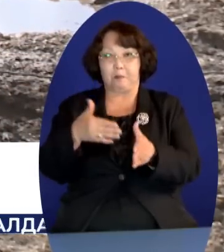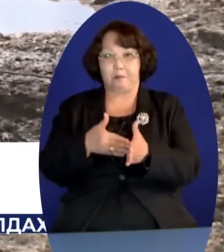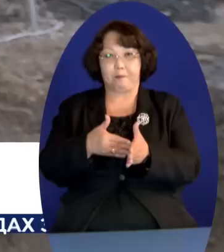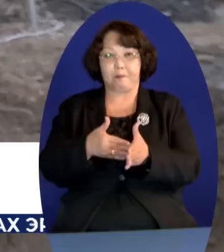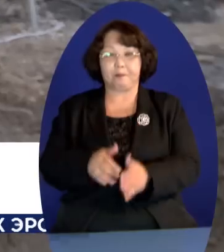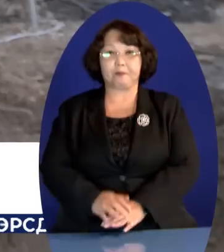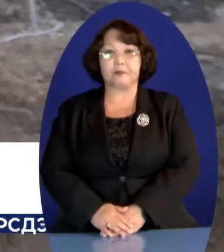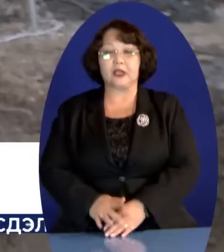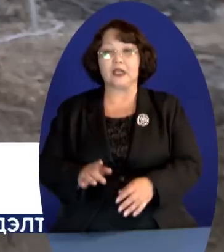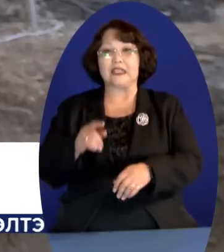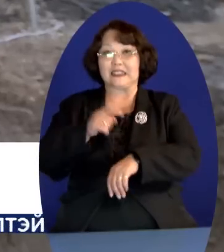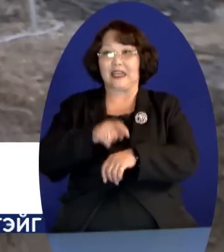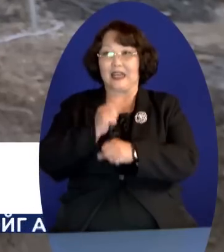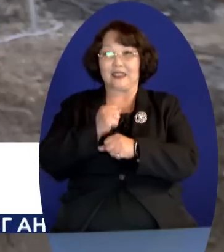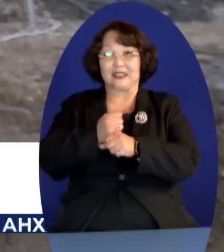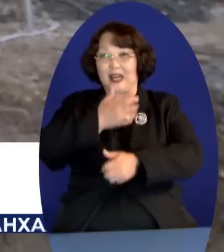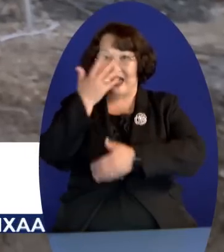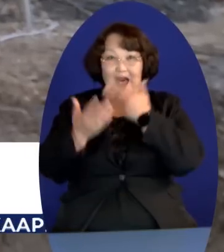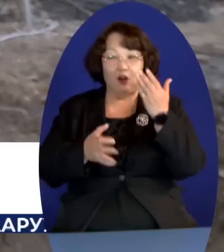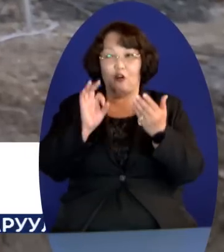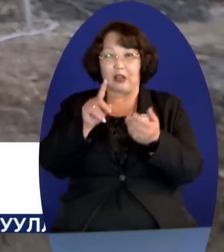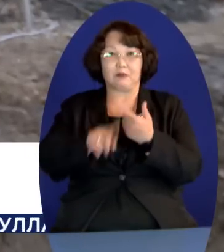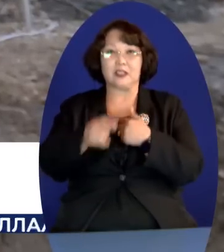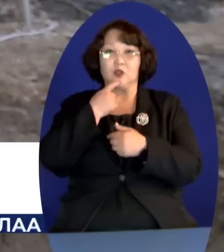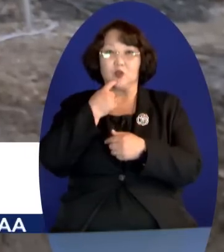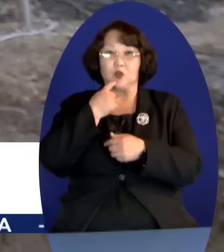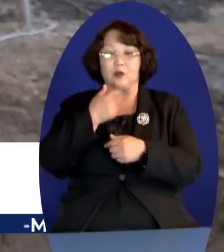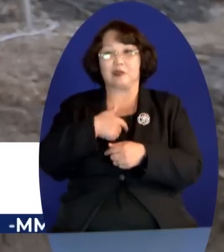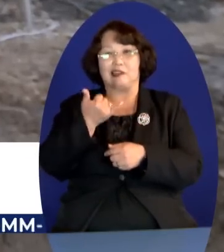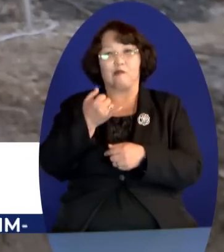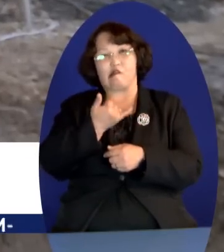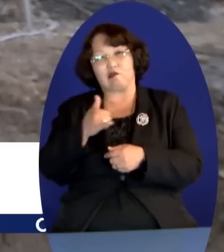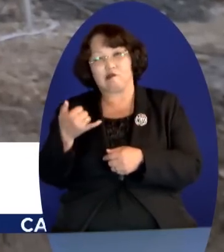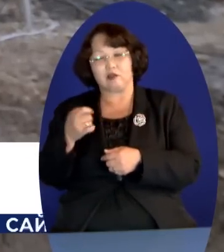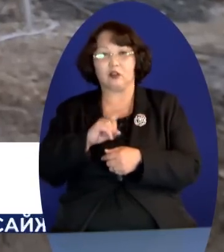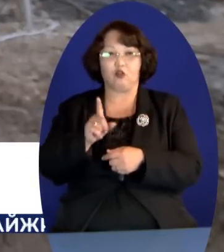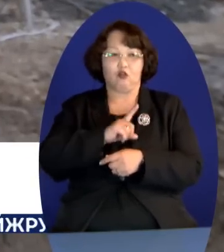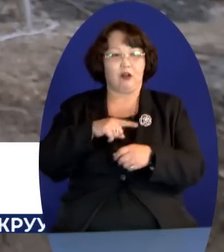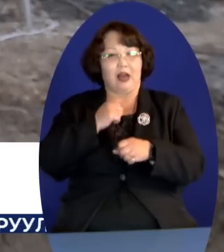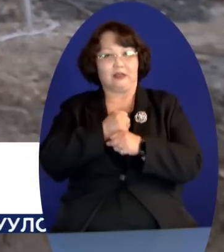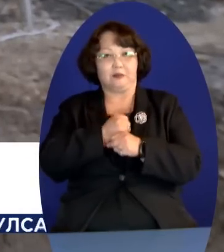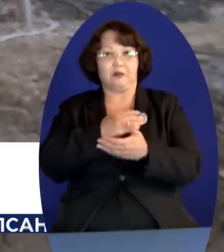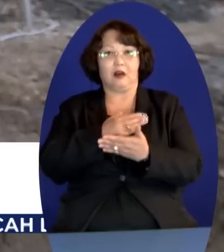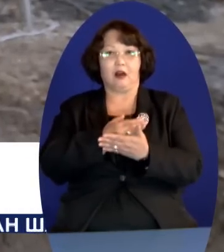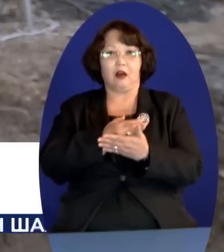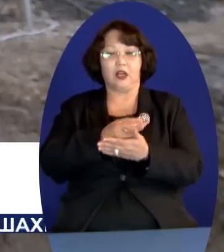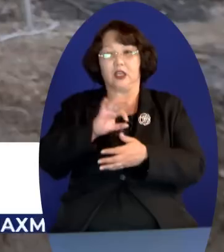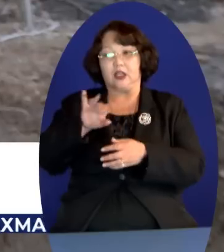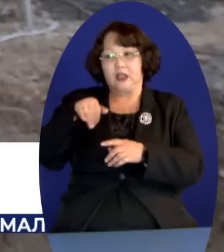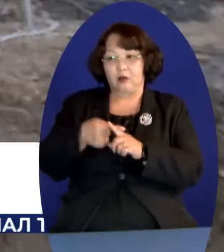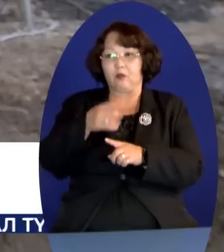байна. Цагийн ажлаа олдох жоохон хэцүү. Би болохоор яг нэг алдаг оног явуулдаг л та бас өөрөө бас ажилтай талхныхаа мөнгө те бас олохын